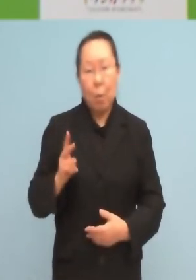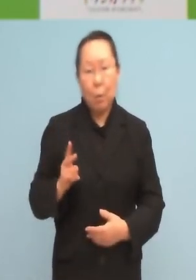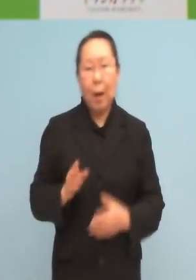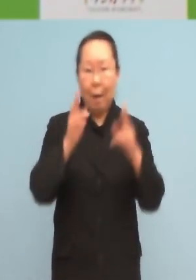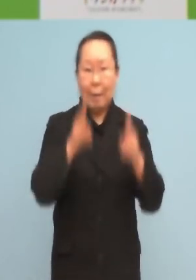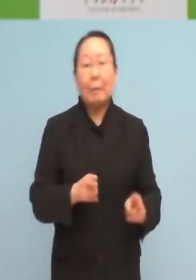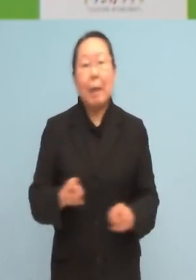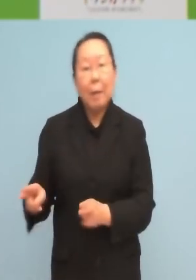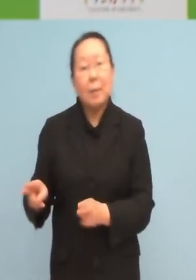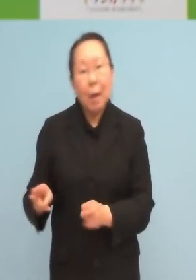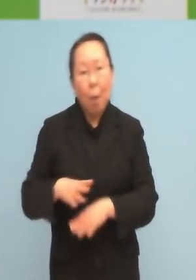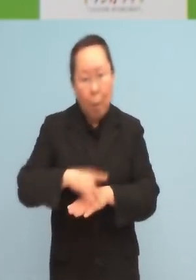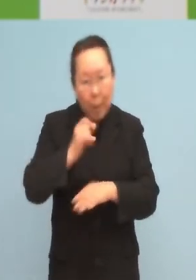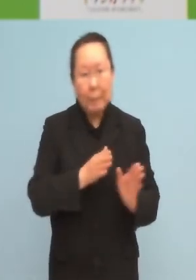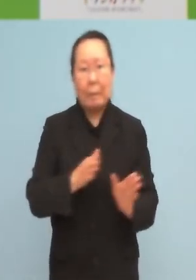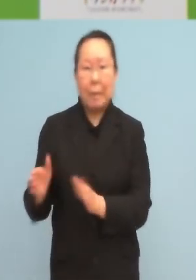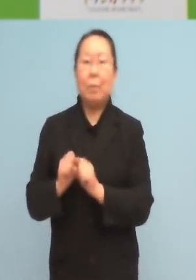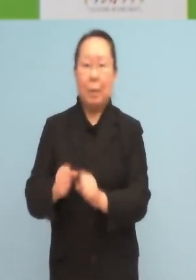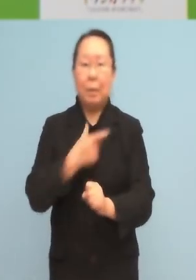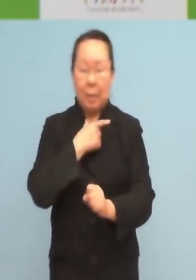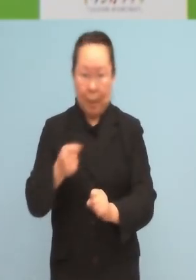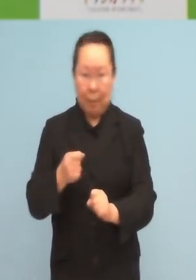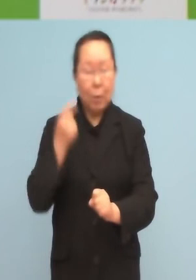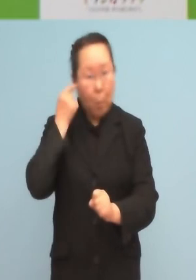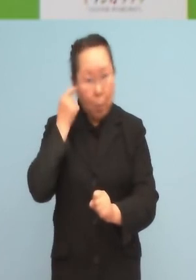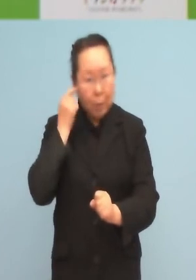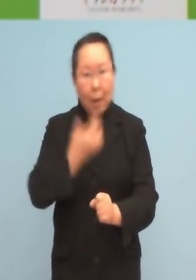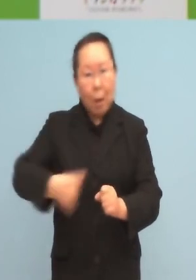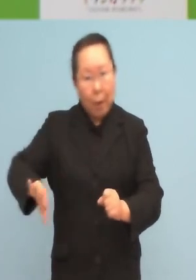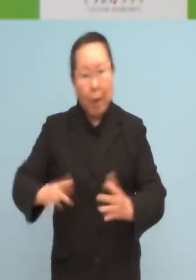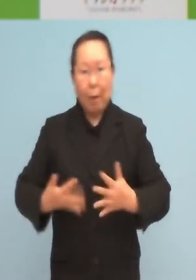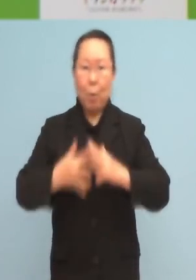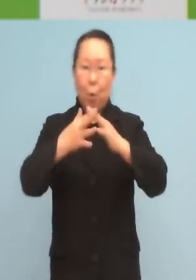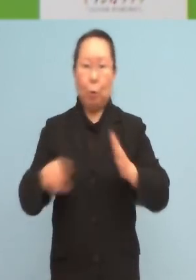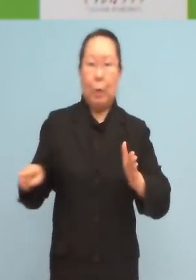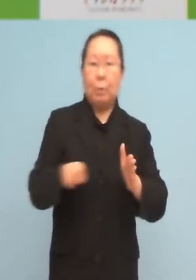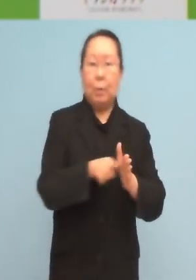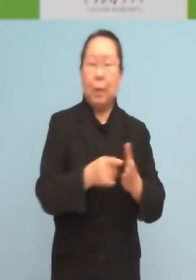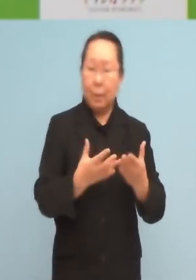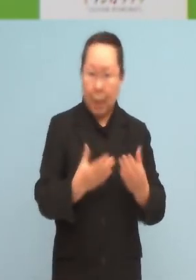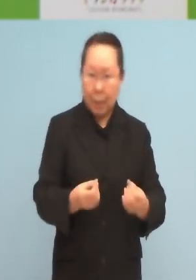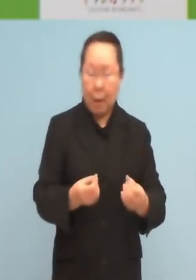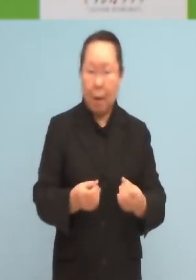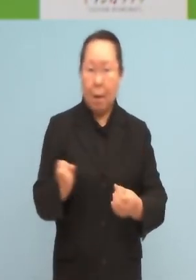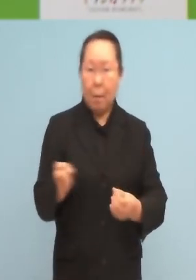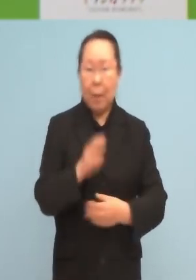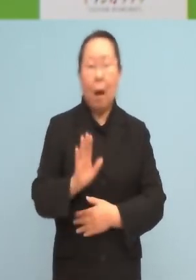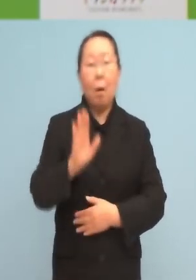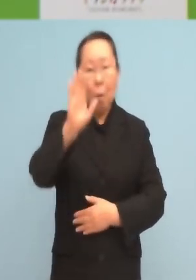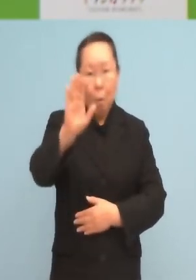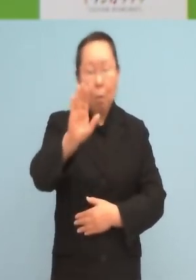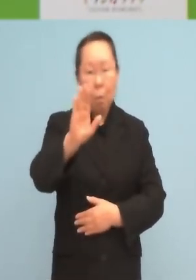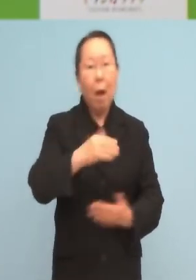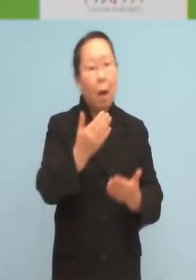しようということで我々として取り組んできたところであります。で加えてですね、今後とも残された